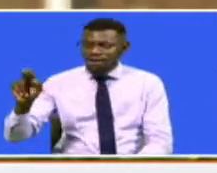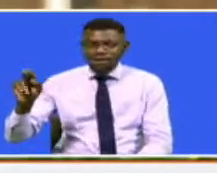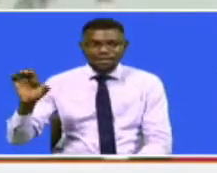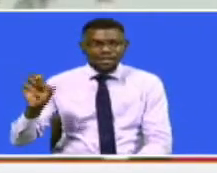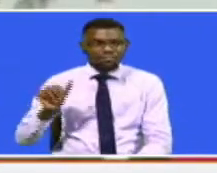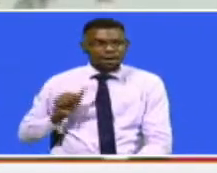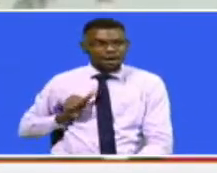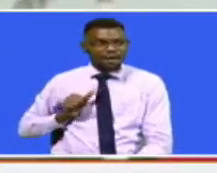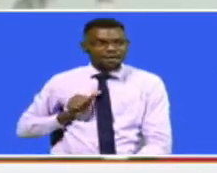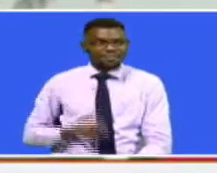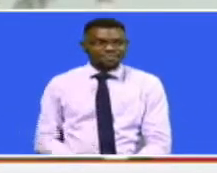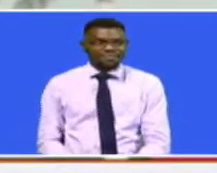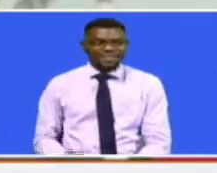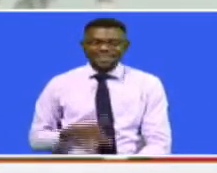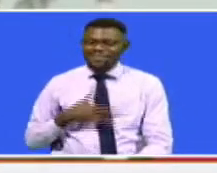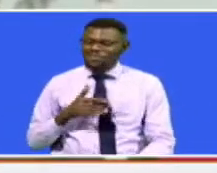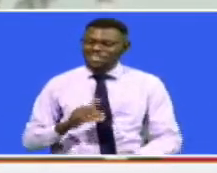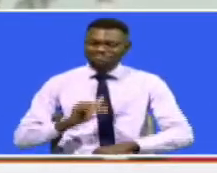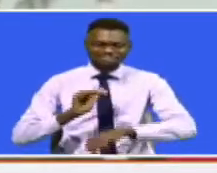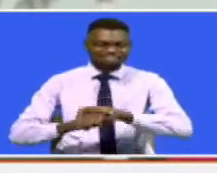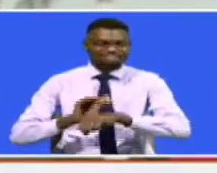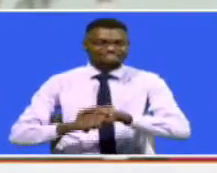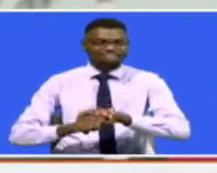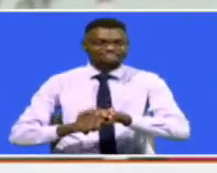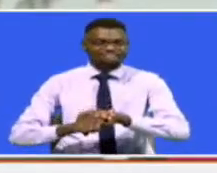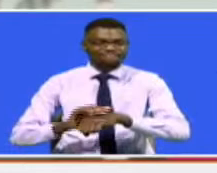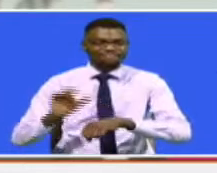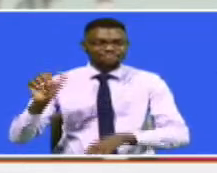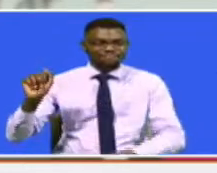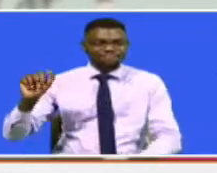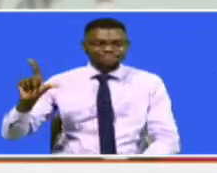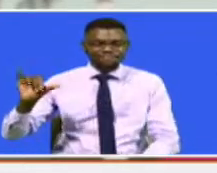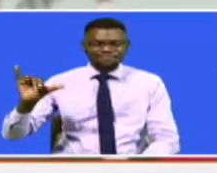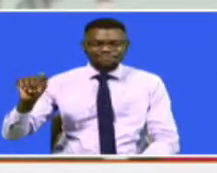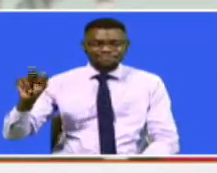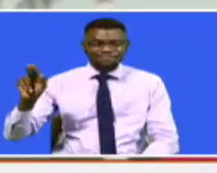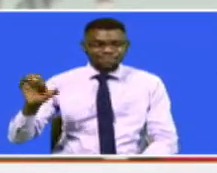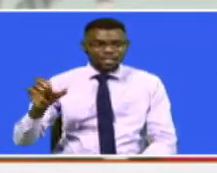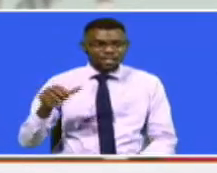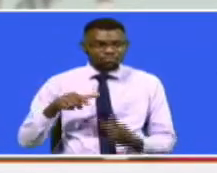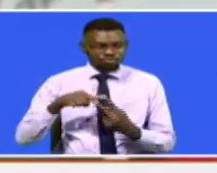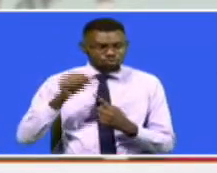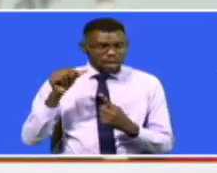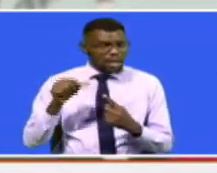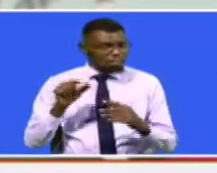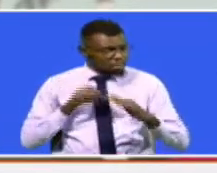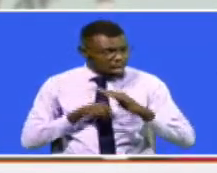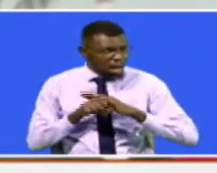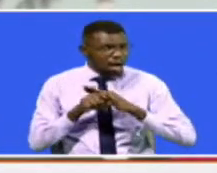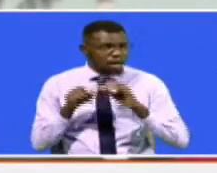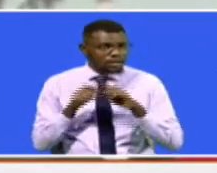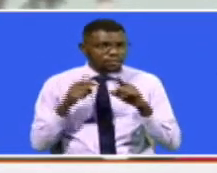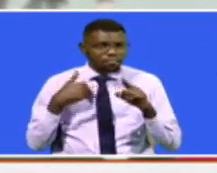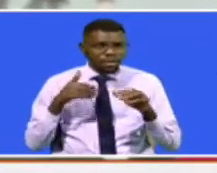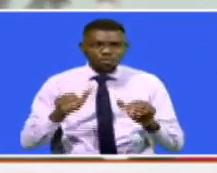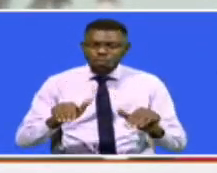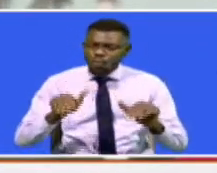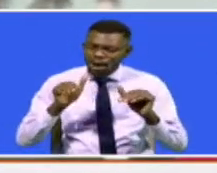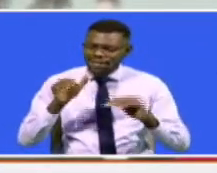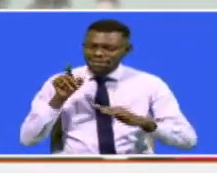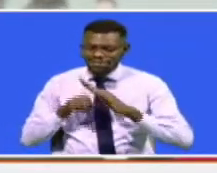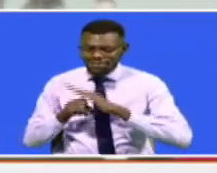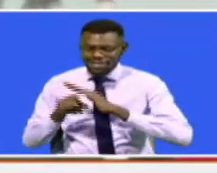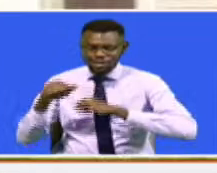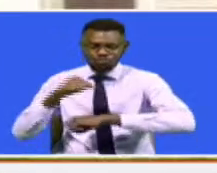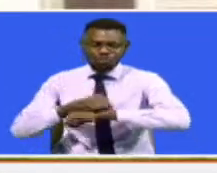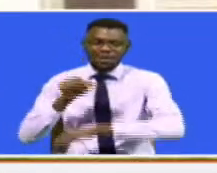High School. Nahisi vizuri sana kuitwa Alliance na nina ngoja kujiunga na